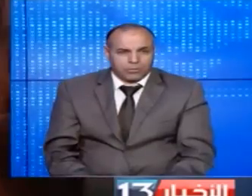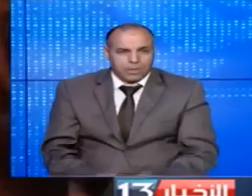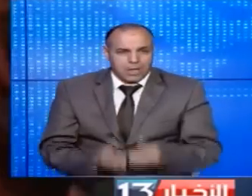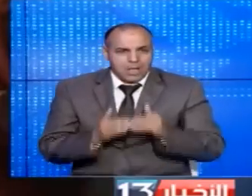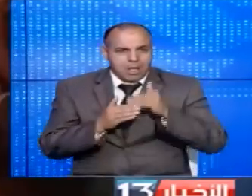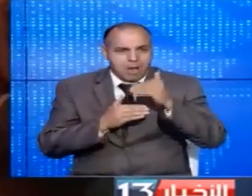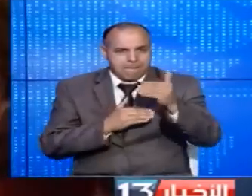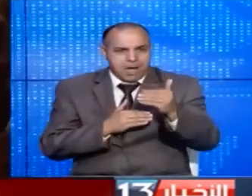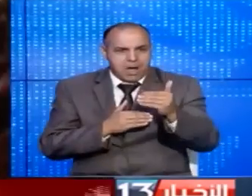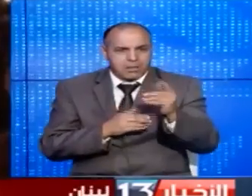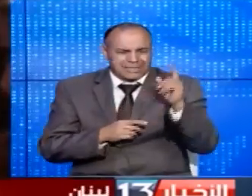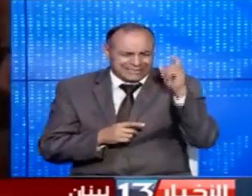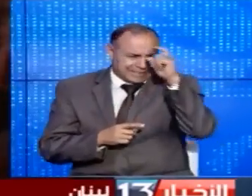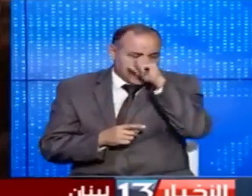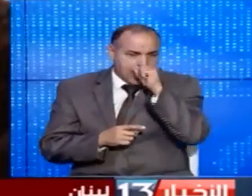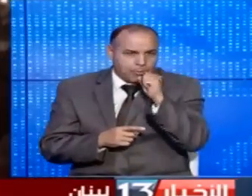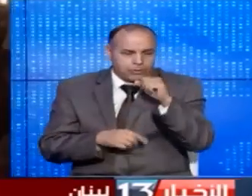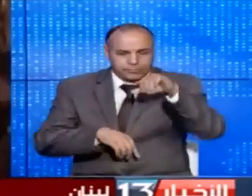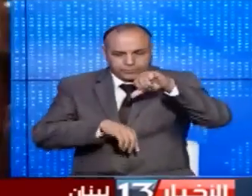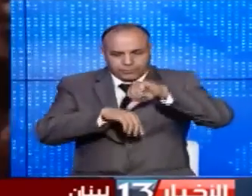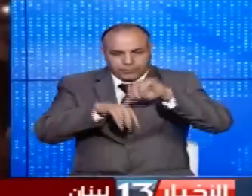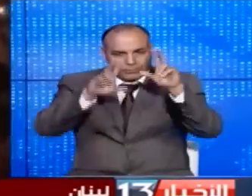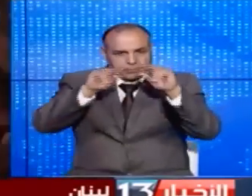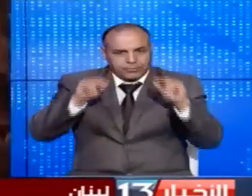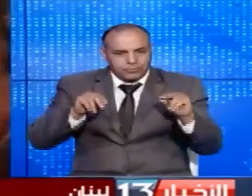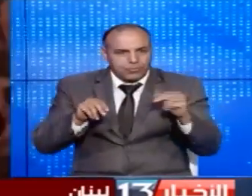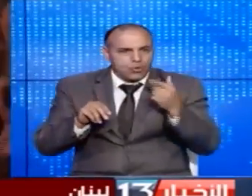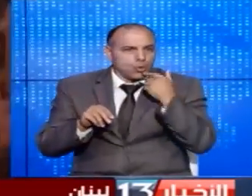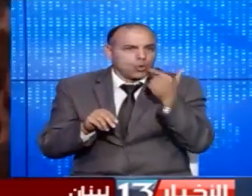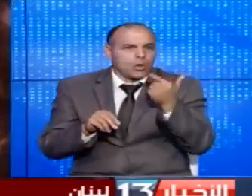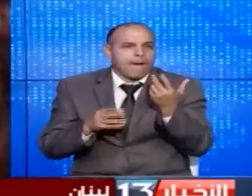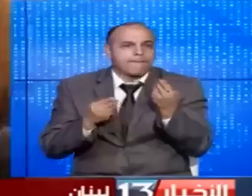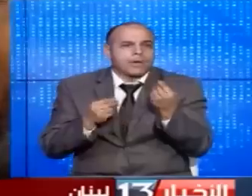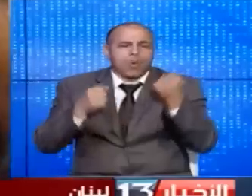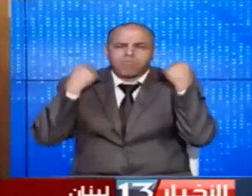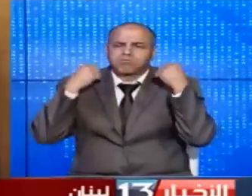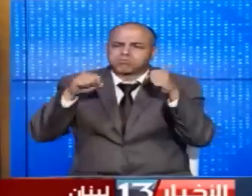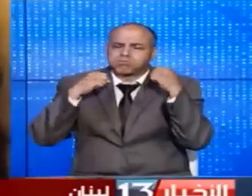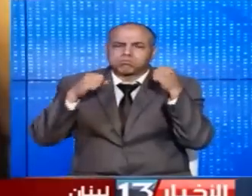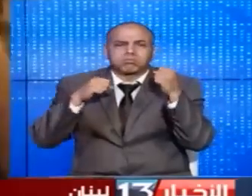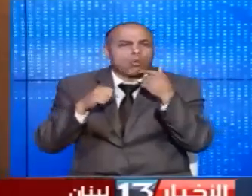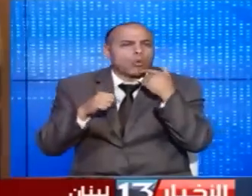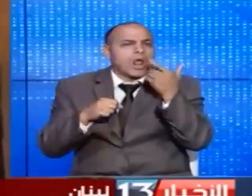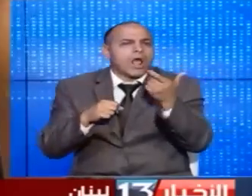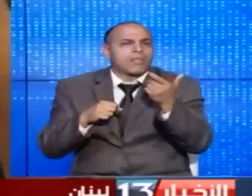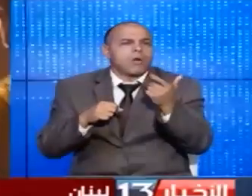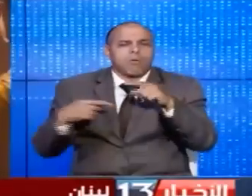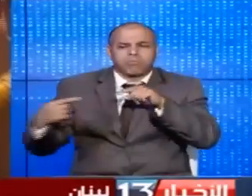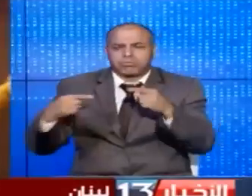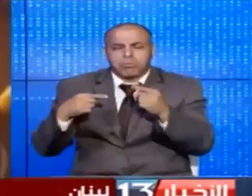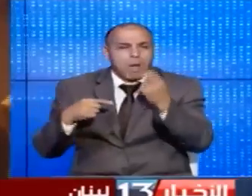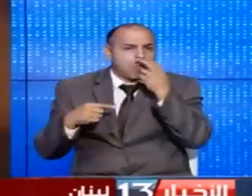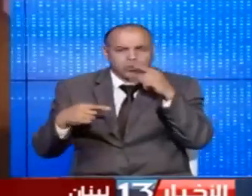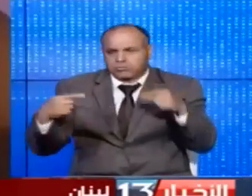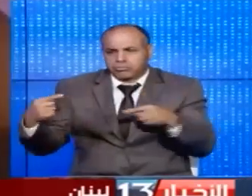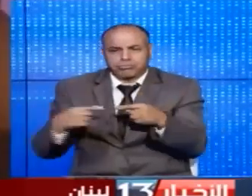بعد مساء عاصف شهدته العاصمة اللبنانية بيروت، حيث عمد المحتجون إلى التظاهر والاشتباك مع قوة